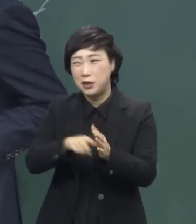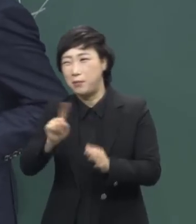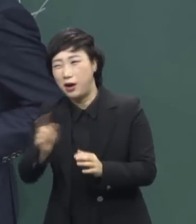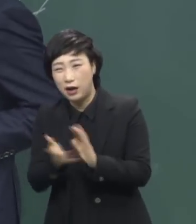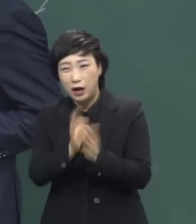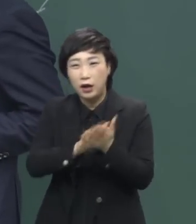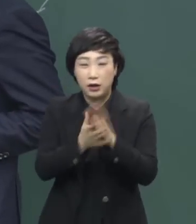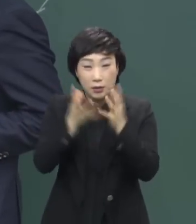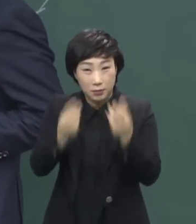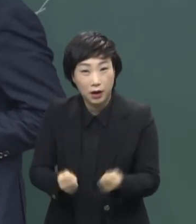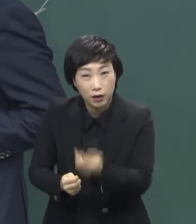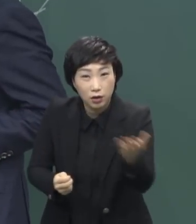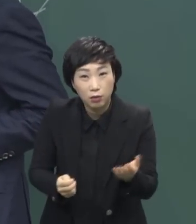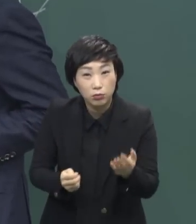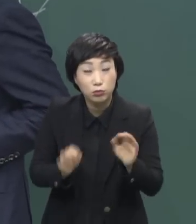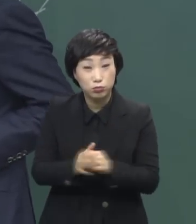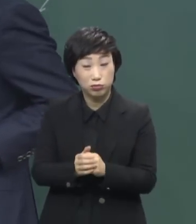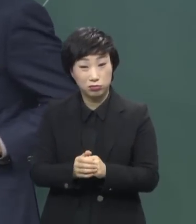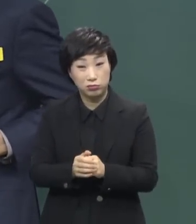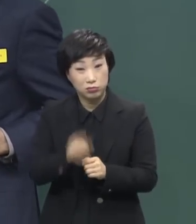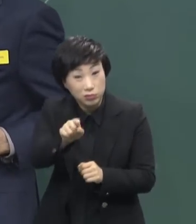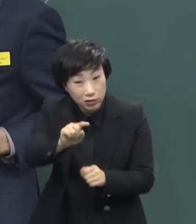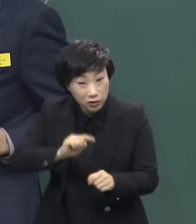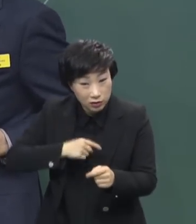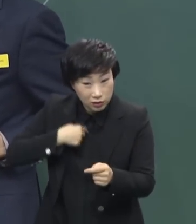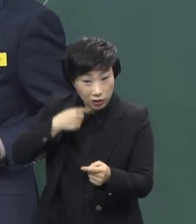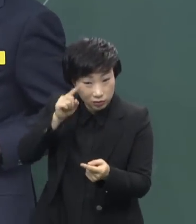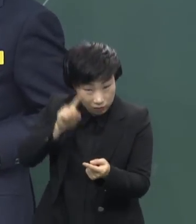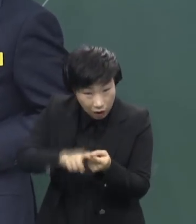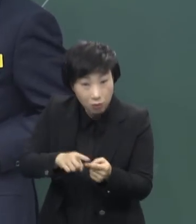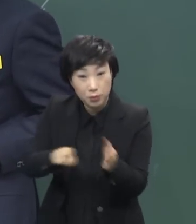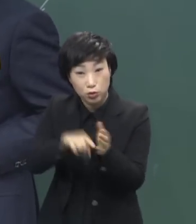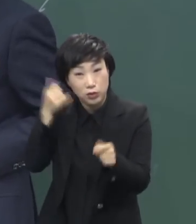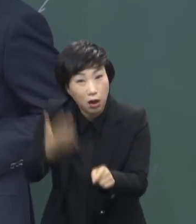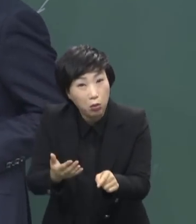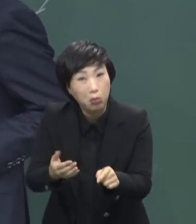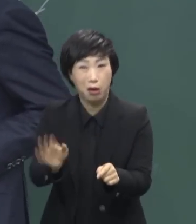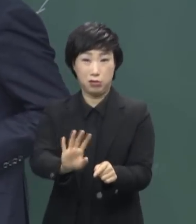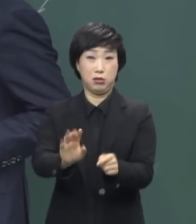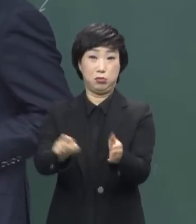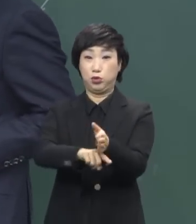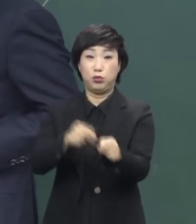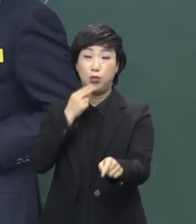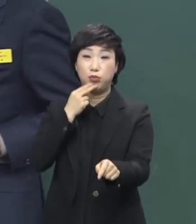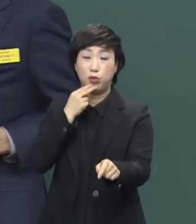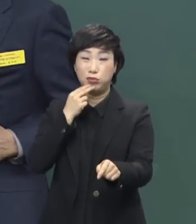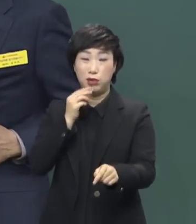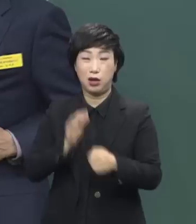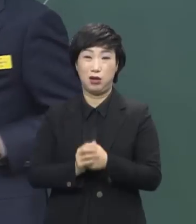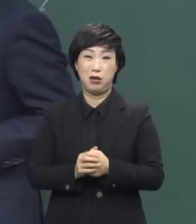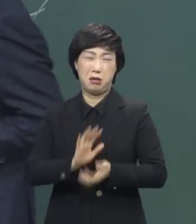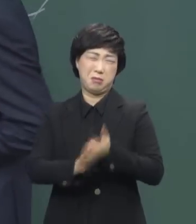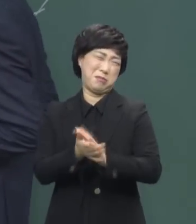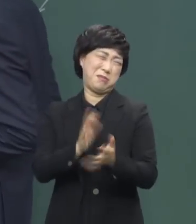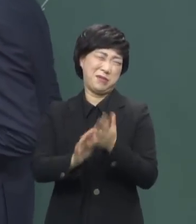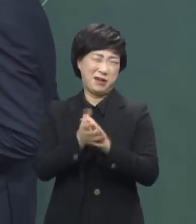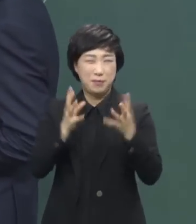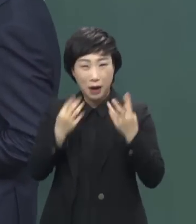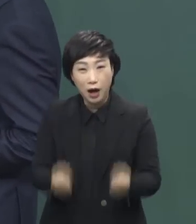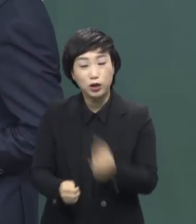이렇게 믿어야 하는 그럼 자기는 그렇게 믿느냐? 안 믿으면서 괜히 그 소리를 해요. 입만 막